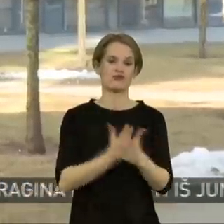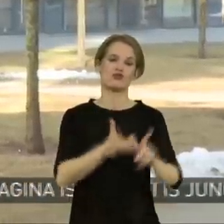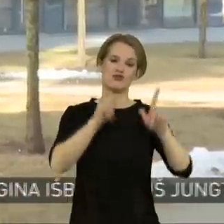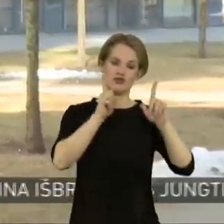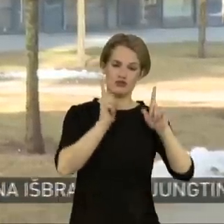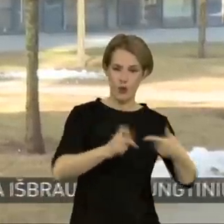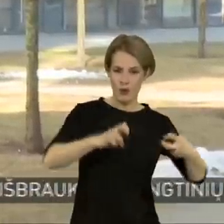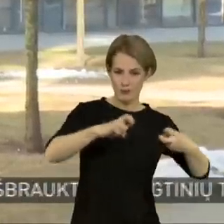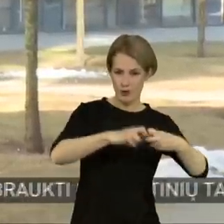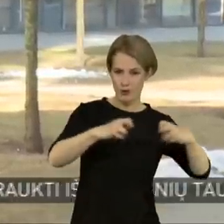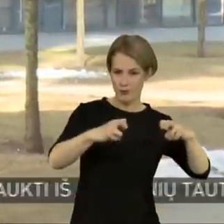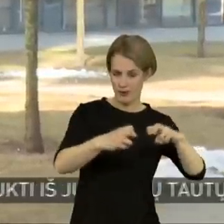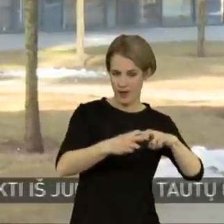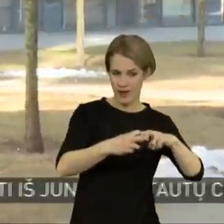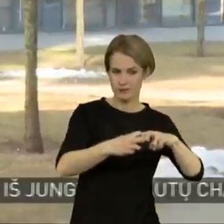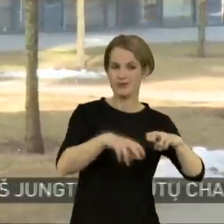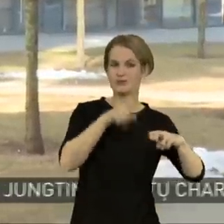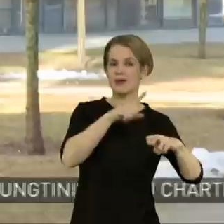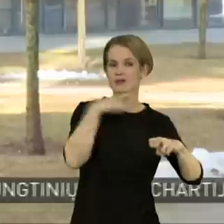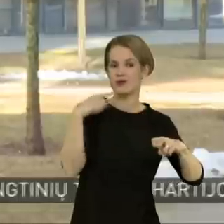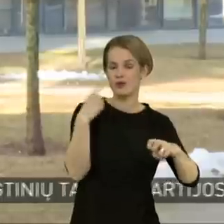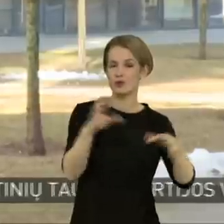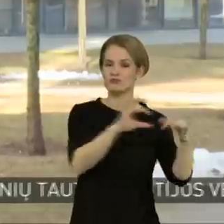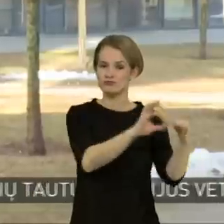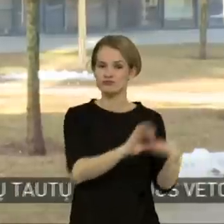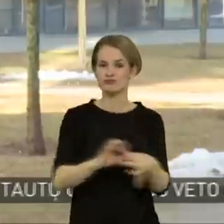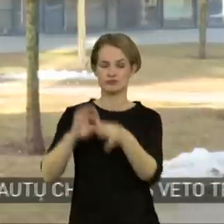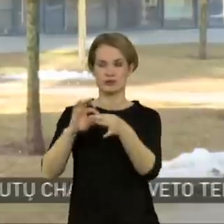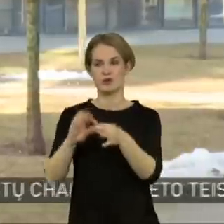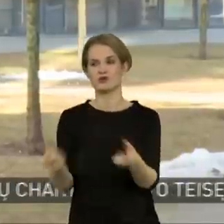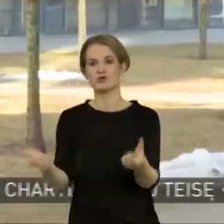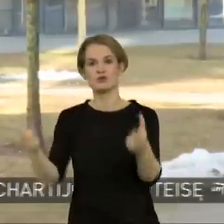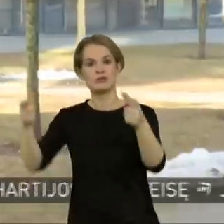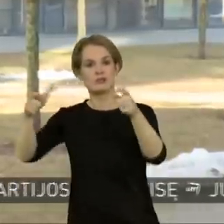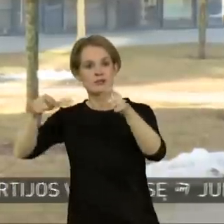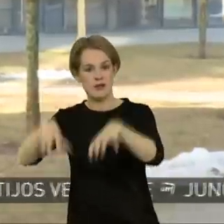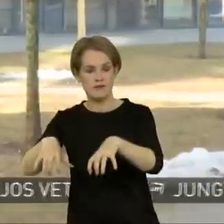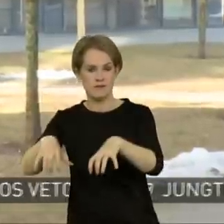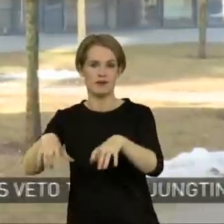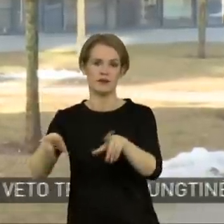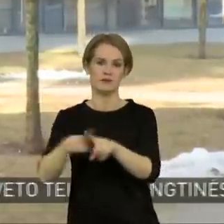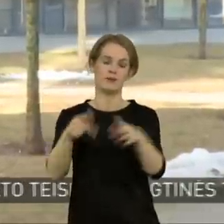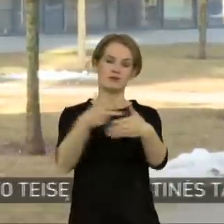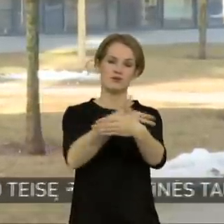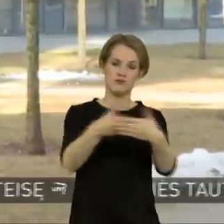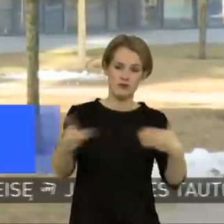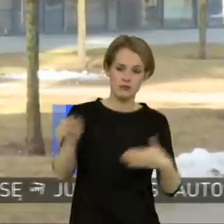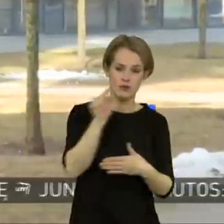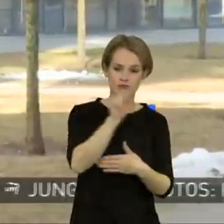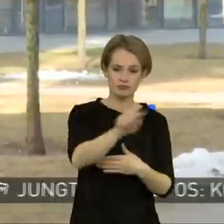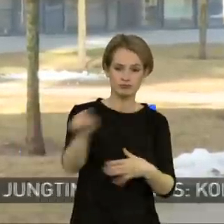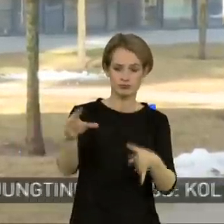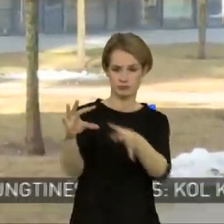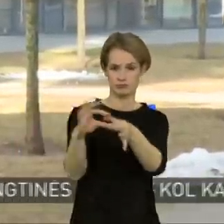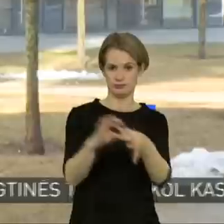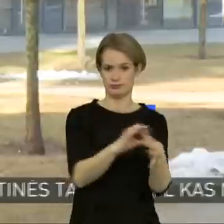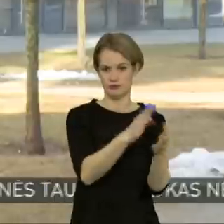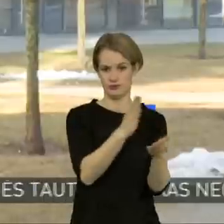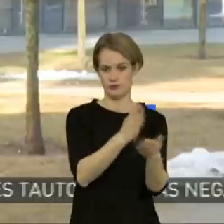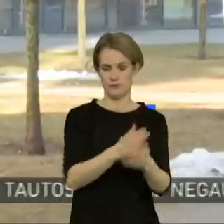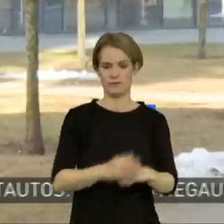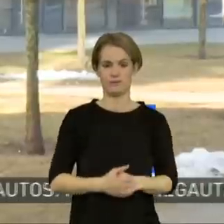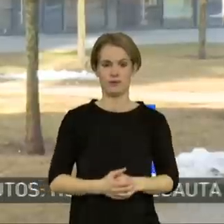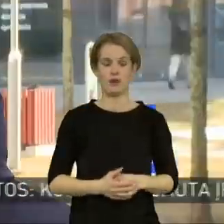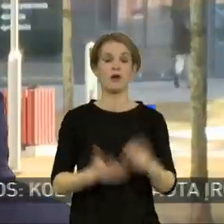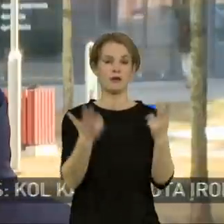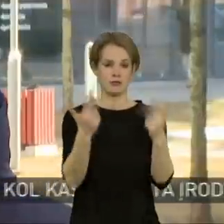čia jos turbūt labiau gal susijusios su regionais, su tam tikrom įmonėm, nes irgi matom, kad tarkim, na, tikrai smarkiai nukentėjo